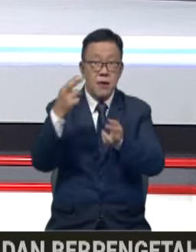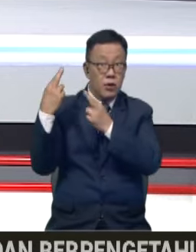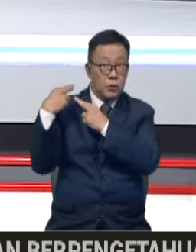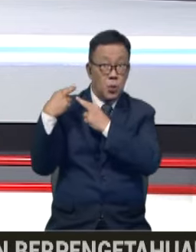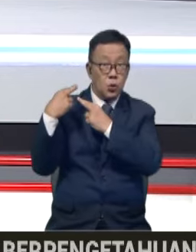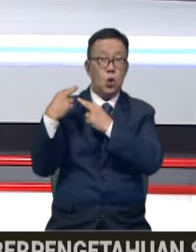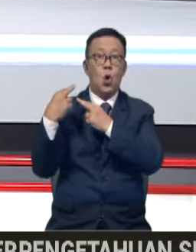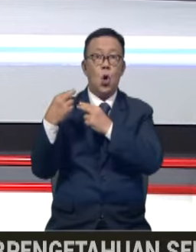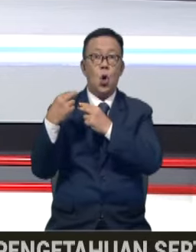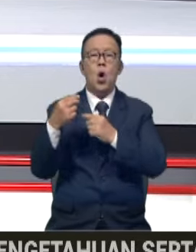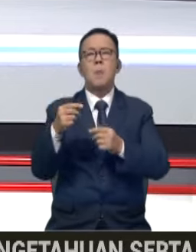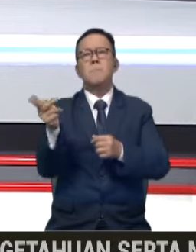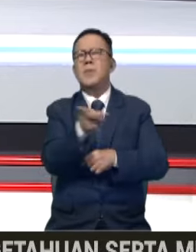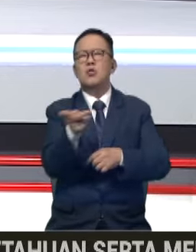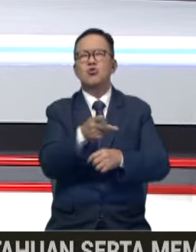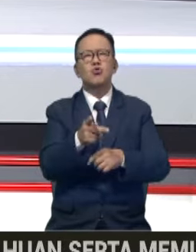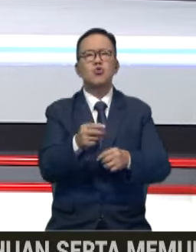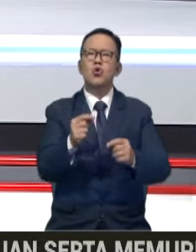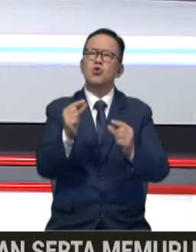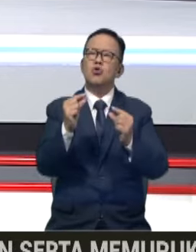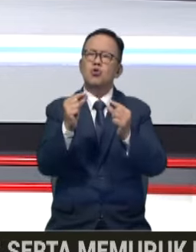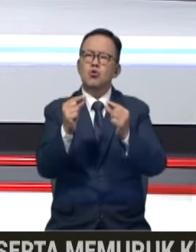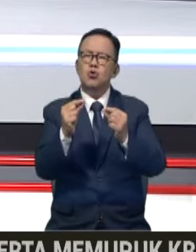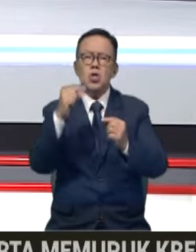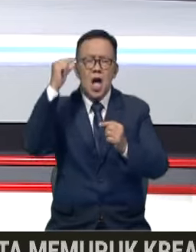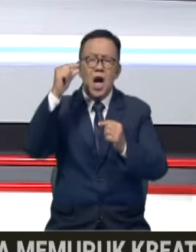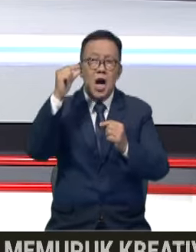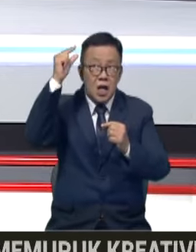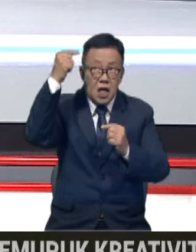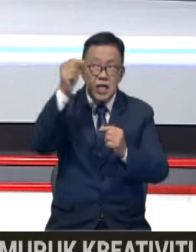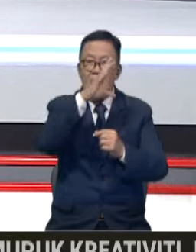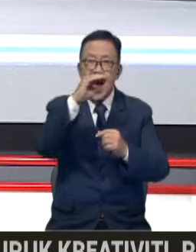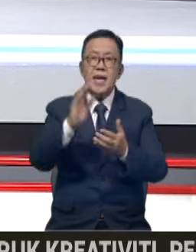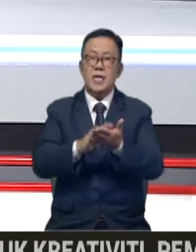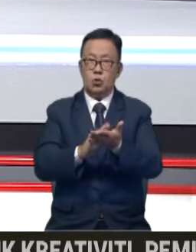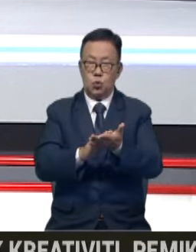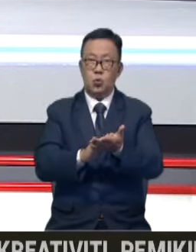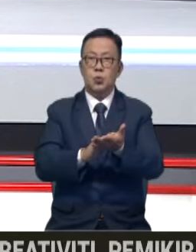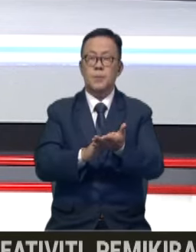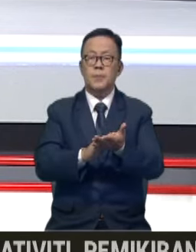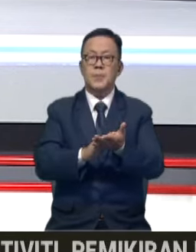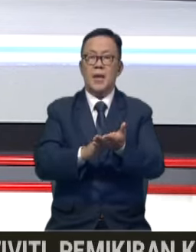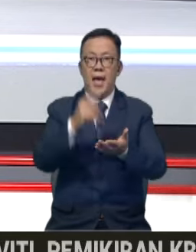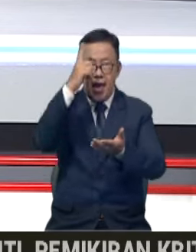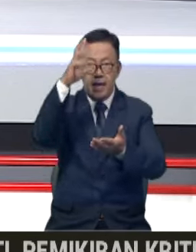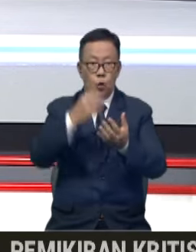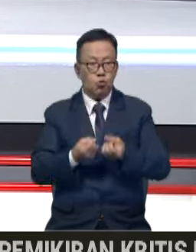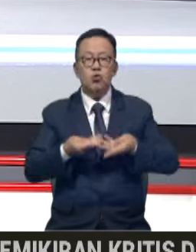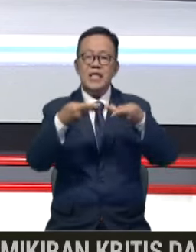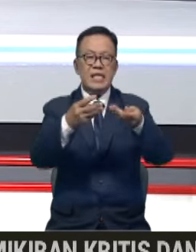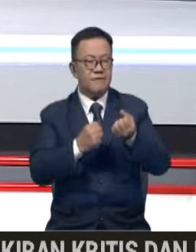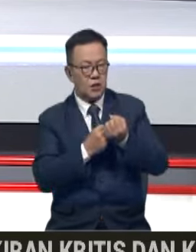bersama di antara jabatan dan sekolah dalam pelaksanaan inisiatif Kementerian Pendidikan dan pengiktirafan kepada sumbangan